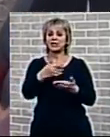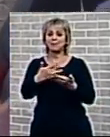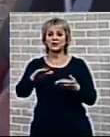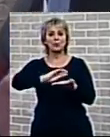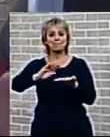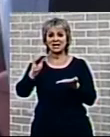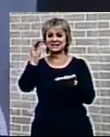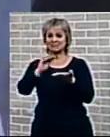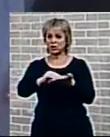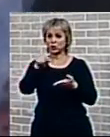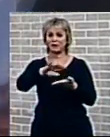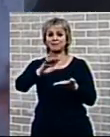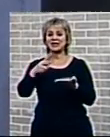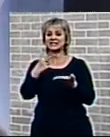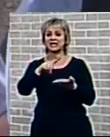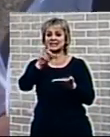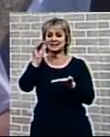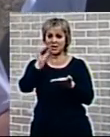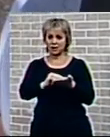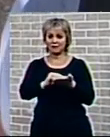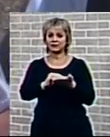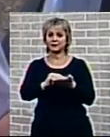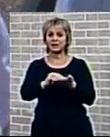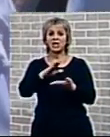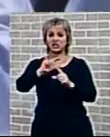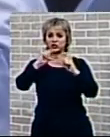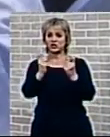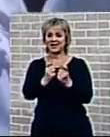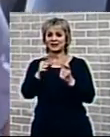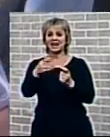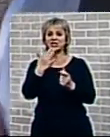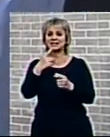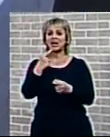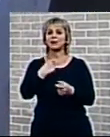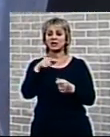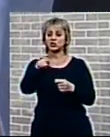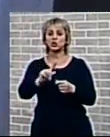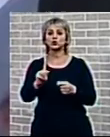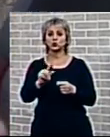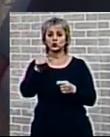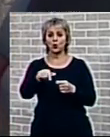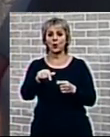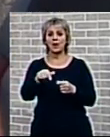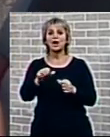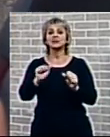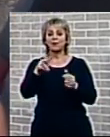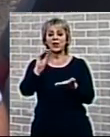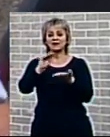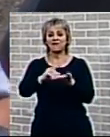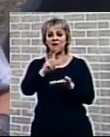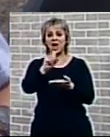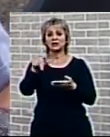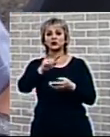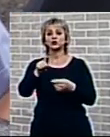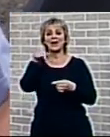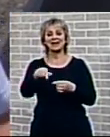продукция без маркировки, без опознавательных знаков, этикетка на иностранном языке, что способны факту, то,